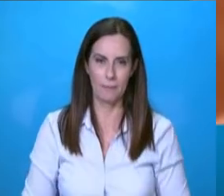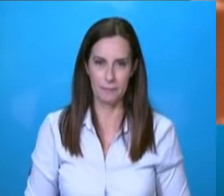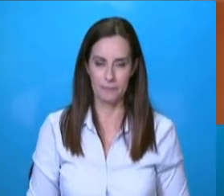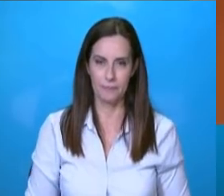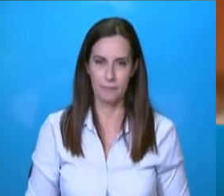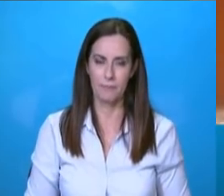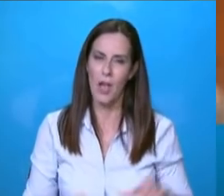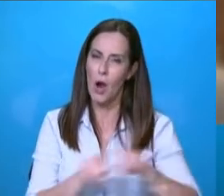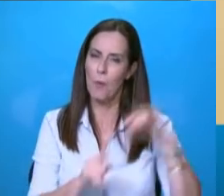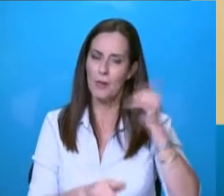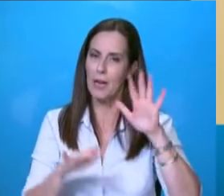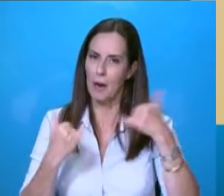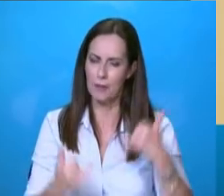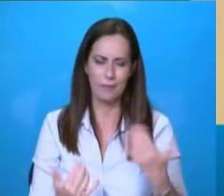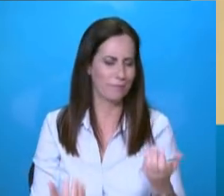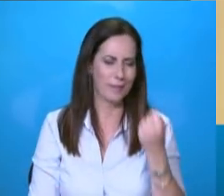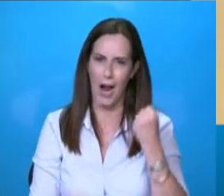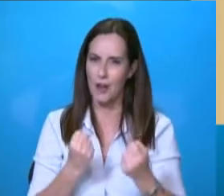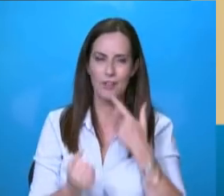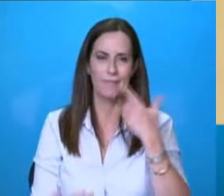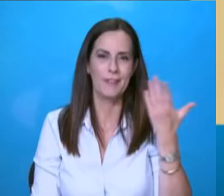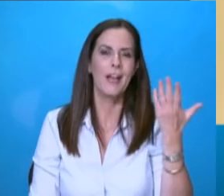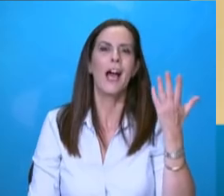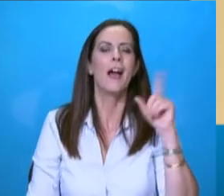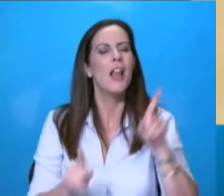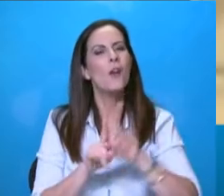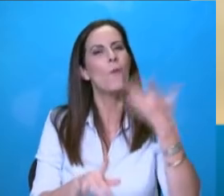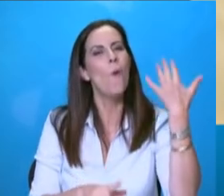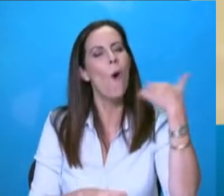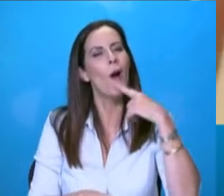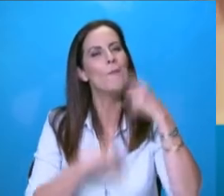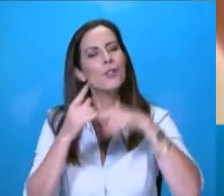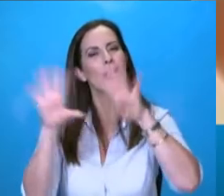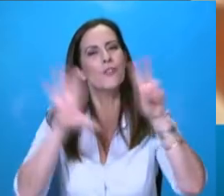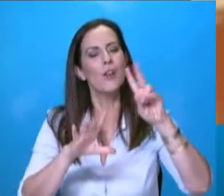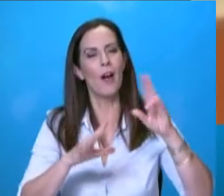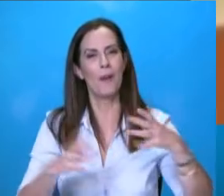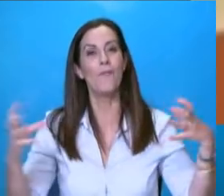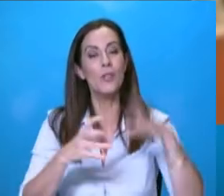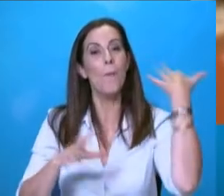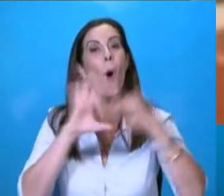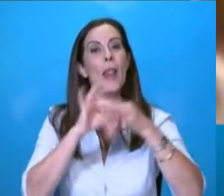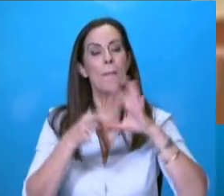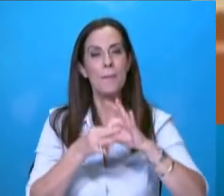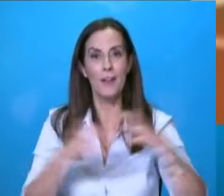כמו תמיד, גם הפעם קשה לחמוק מההשוואה לדרים טים של אולימפיאדת 1992.